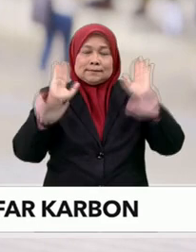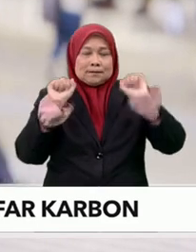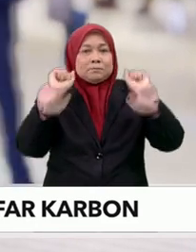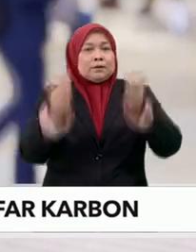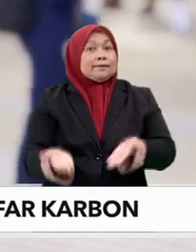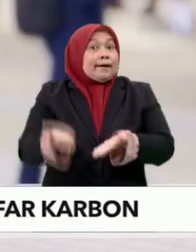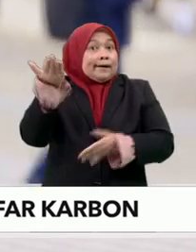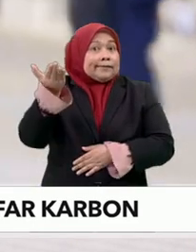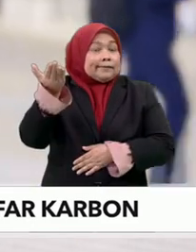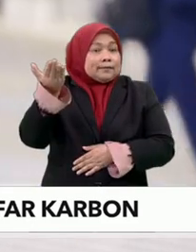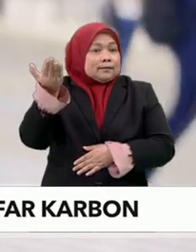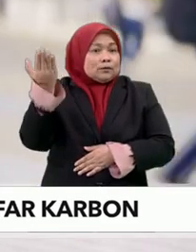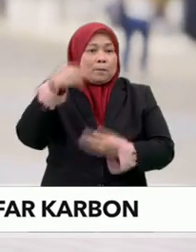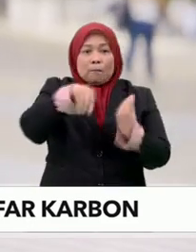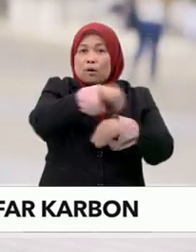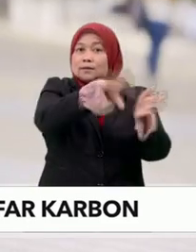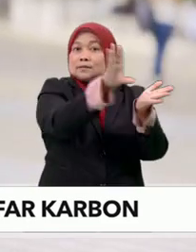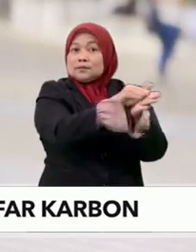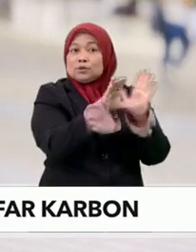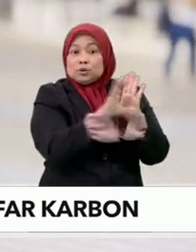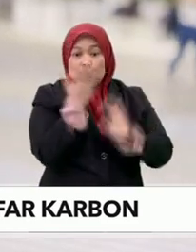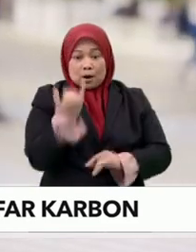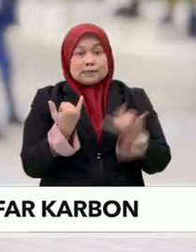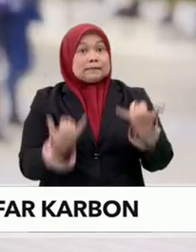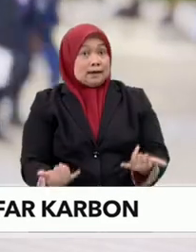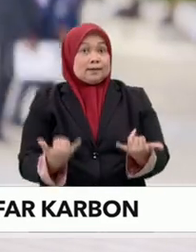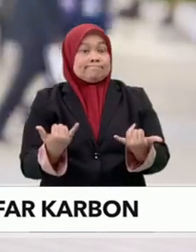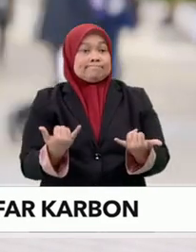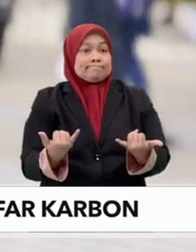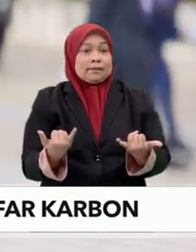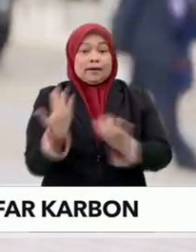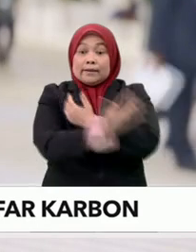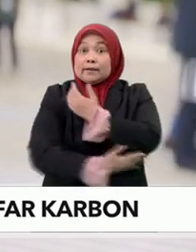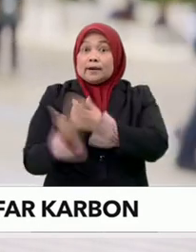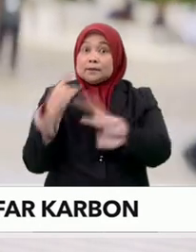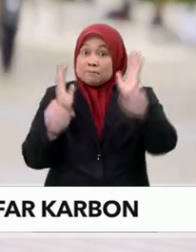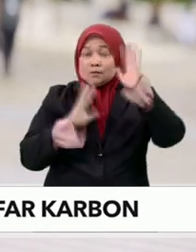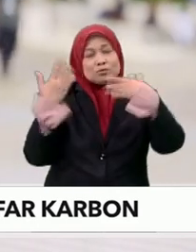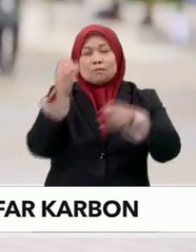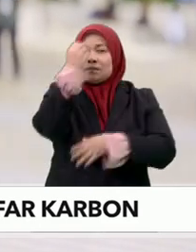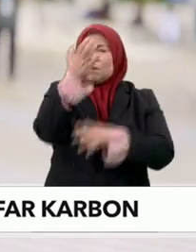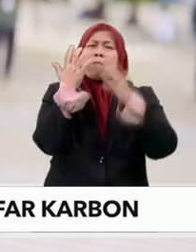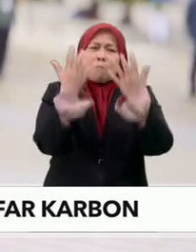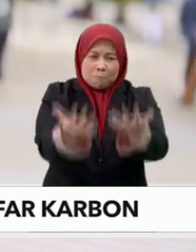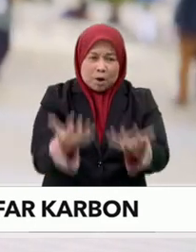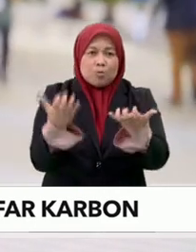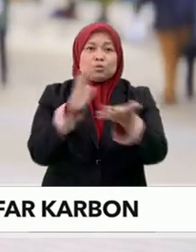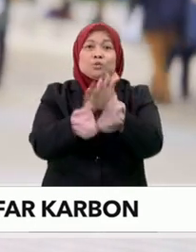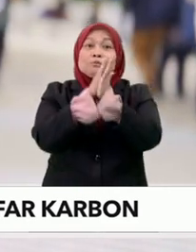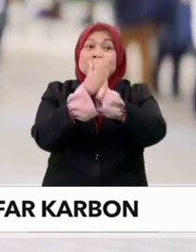diangkat sebagai model. Kerana pada masa kini, negara kita telah menyatakan hasrat